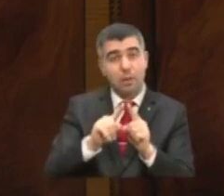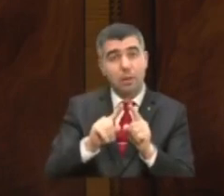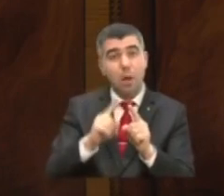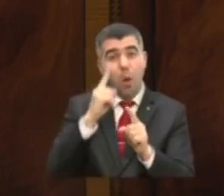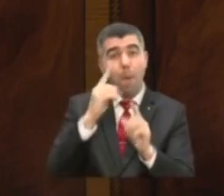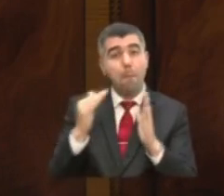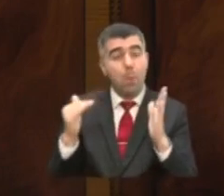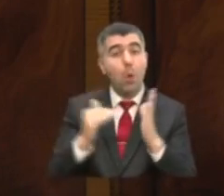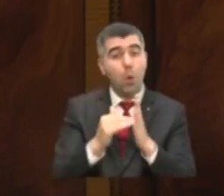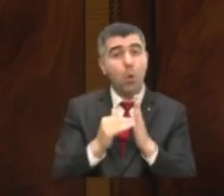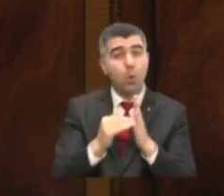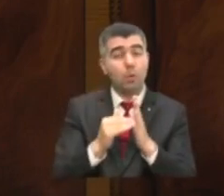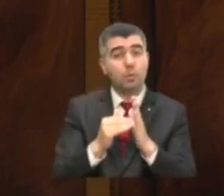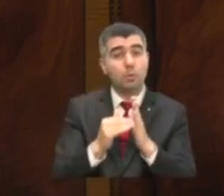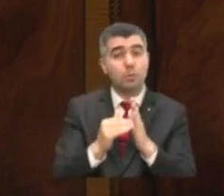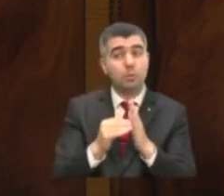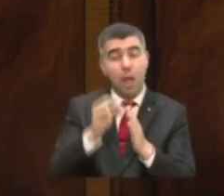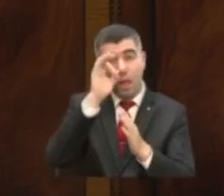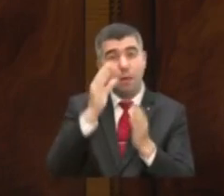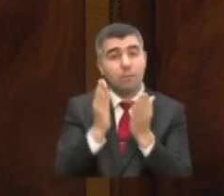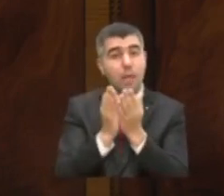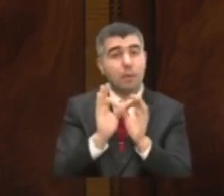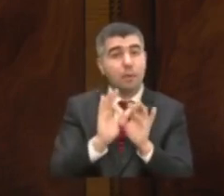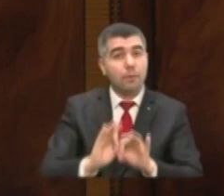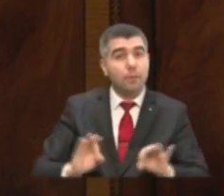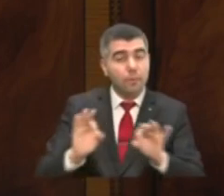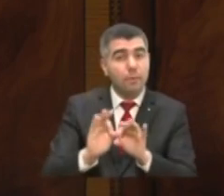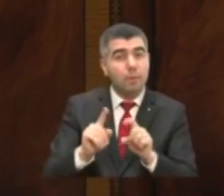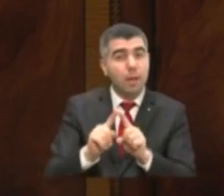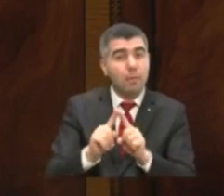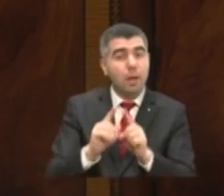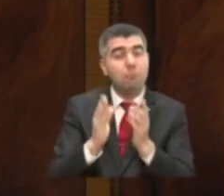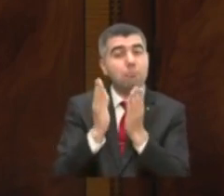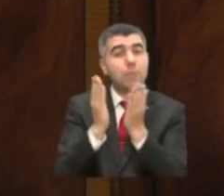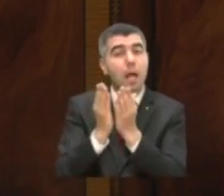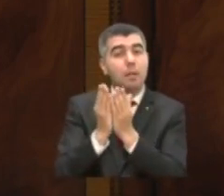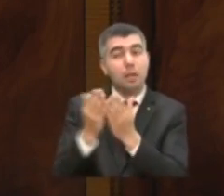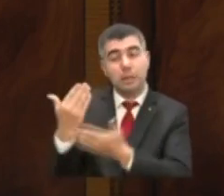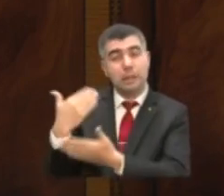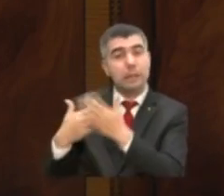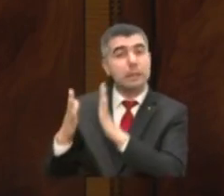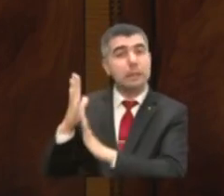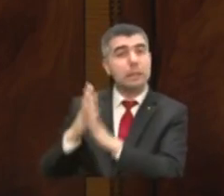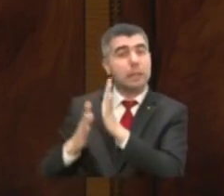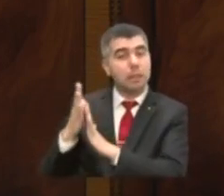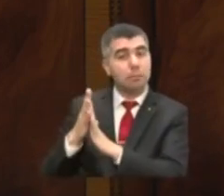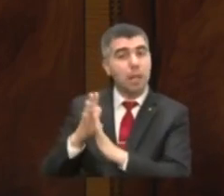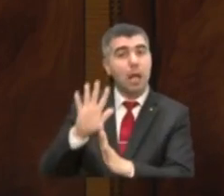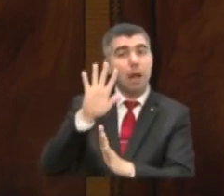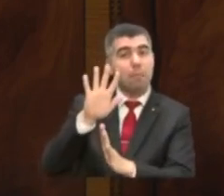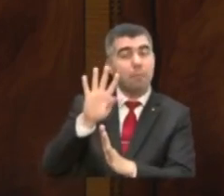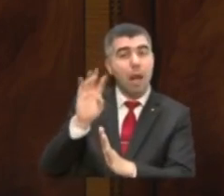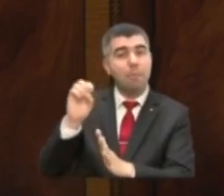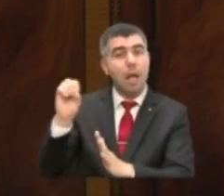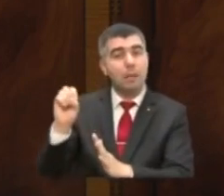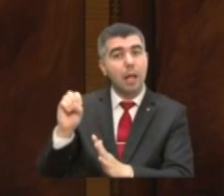8 مليون ديال الأميين، منين جاوا هادو؟ من جاوا من السنوات التي كان فيها مغادرة الدراسة يبلغ 400 ألف، 450 ألف إلى